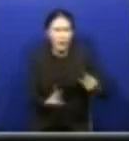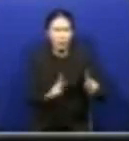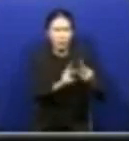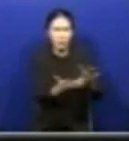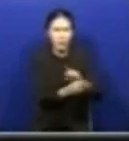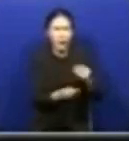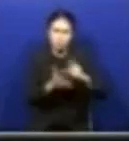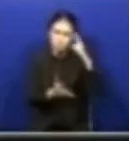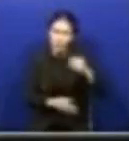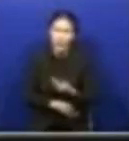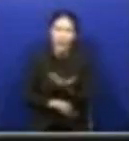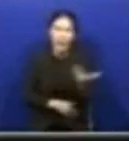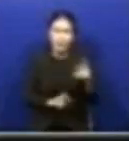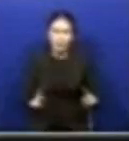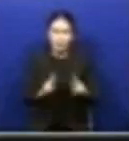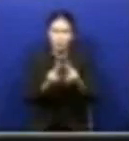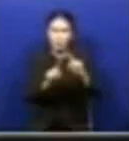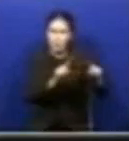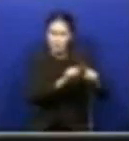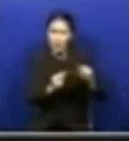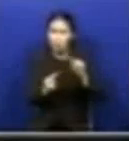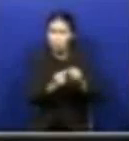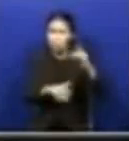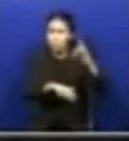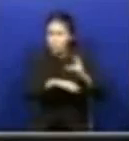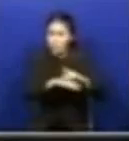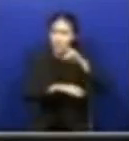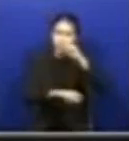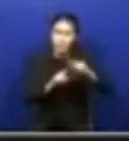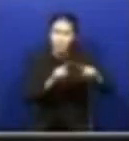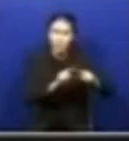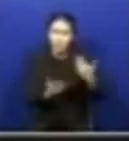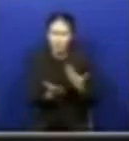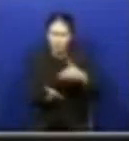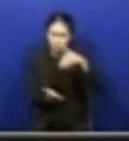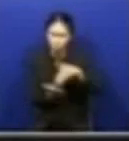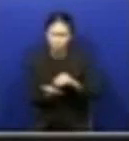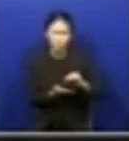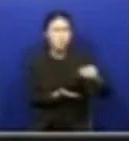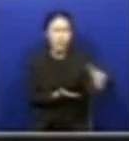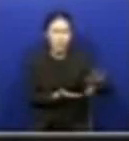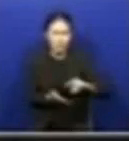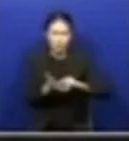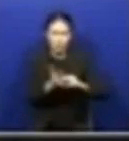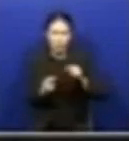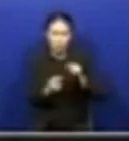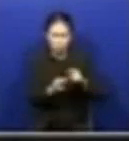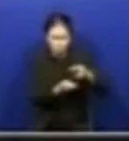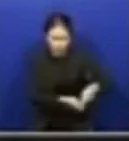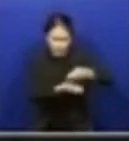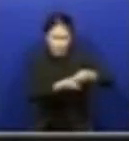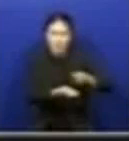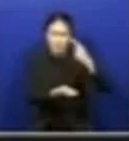ำนักพุทธเอาคืนไปกระทรวงต่างๆกระทรวงทรัพยากรและธรรมชาติเอาคืนไปโดยเฉพาะกระทรวงเกษตร